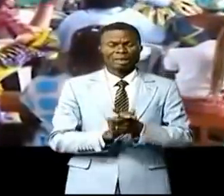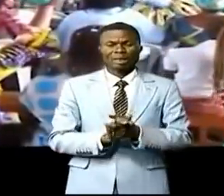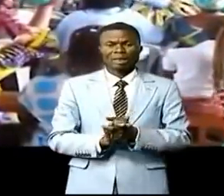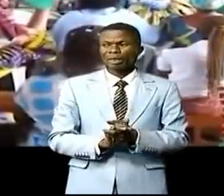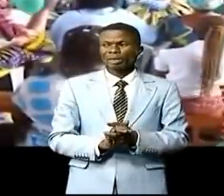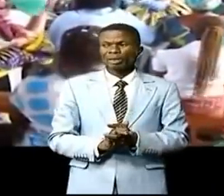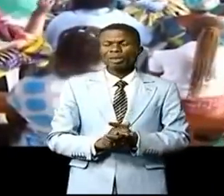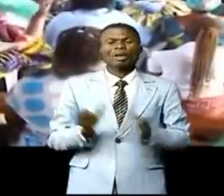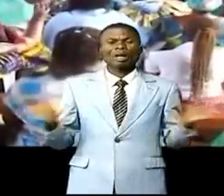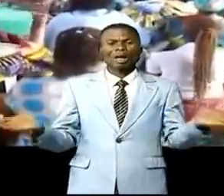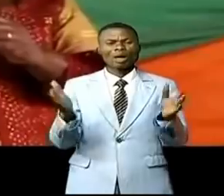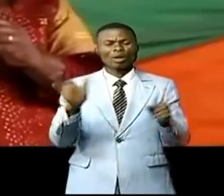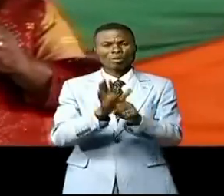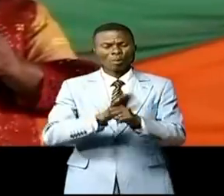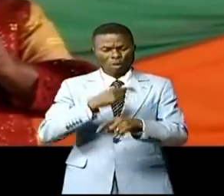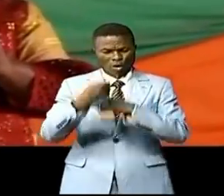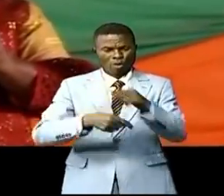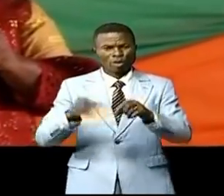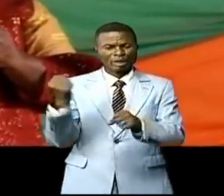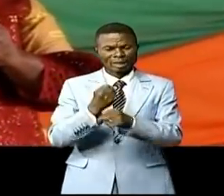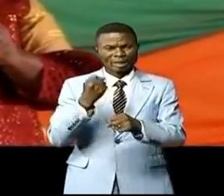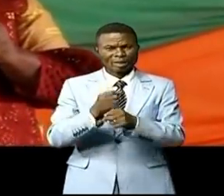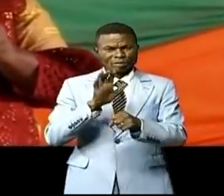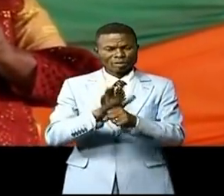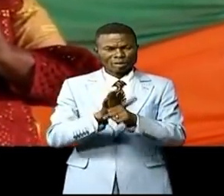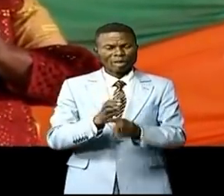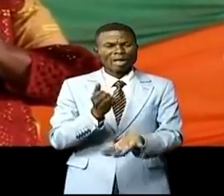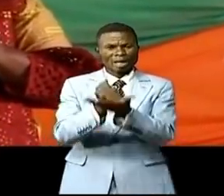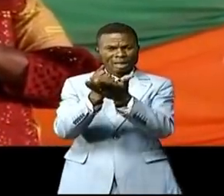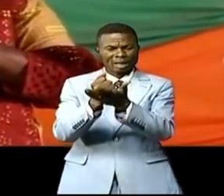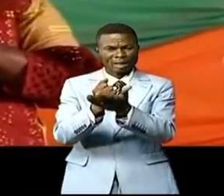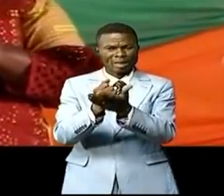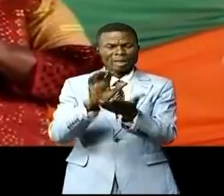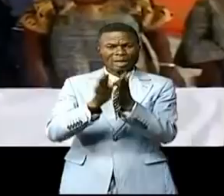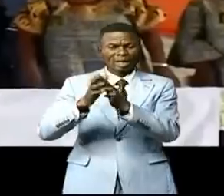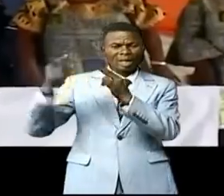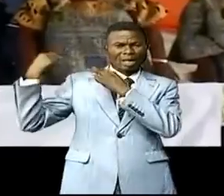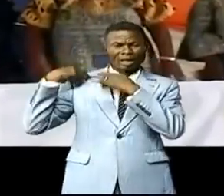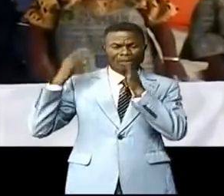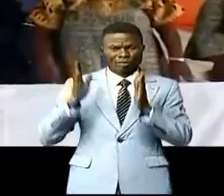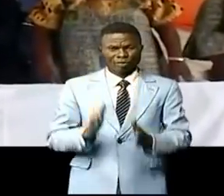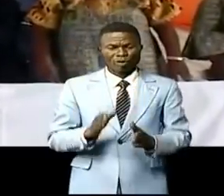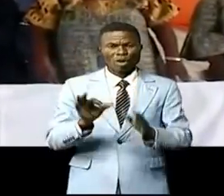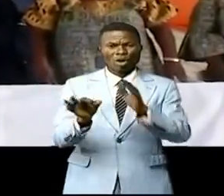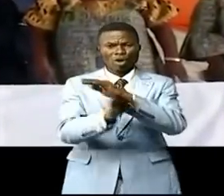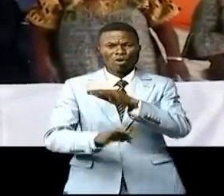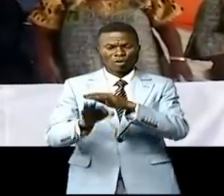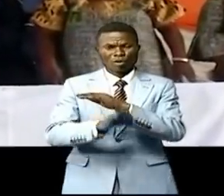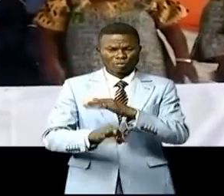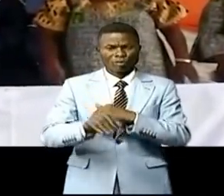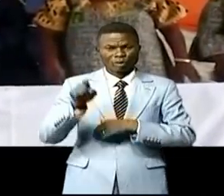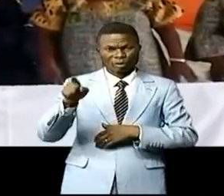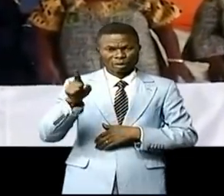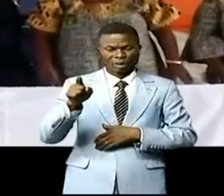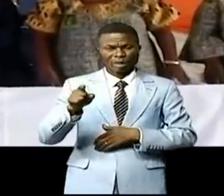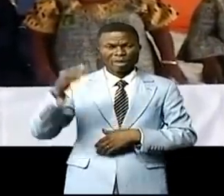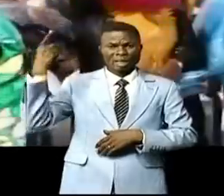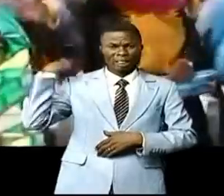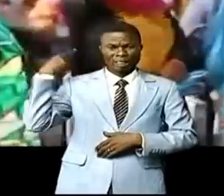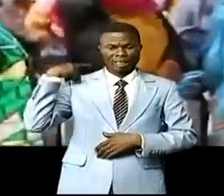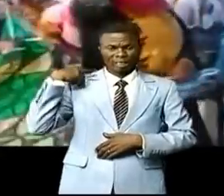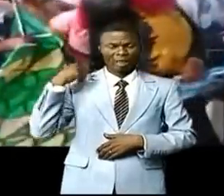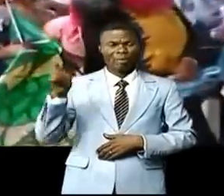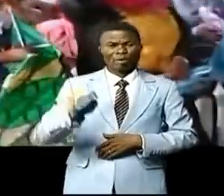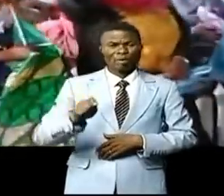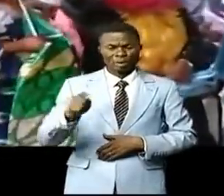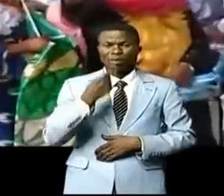été encouragées à démarrer des activités qui faciliteront leur autonomisation. C'est la Fondation Mwanza Singoma, élue du territoire, qui l'a dit